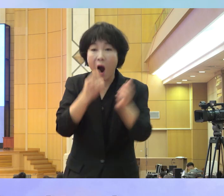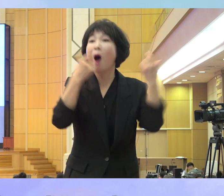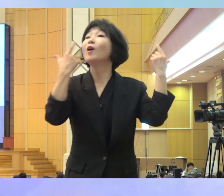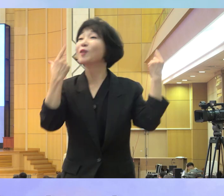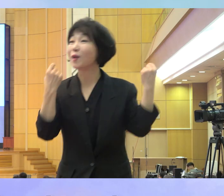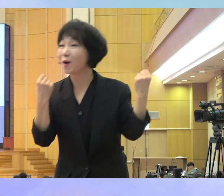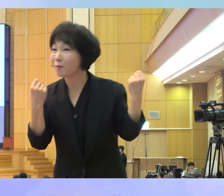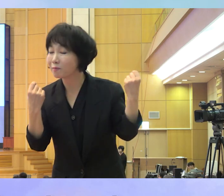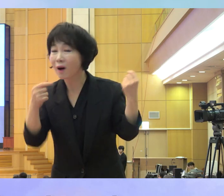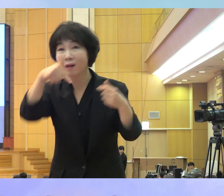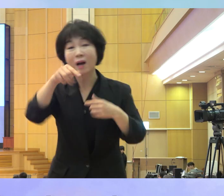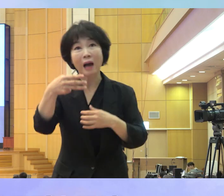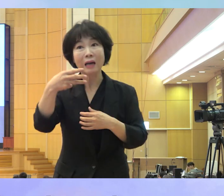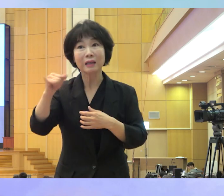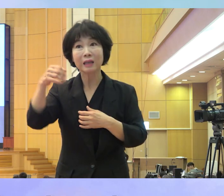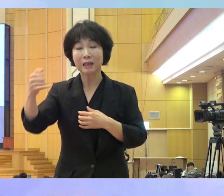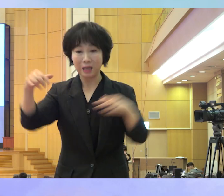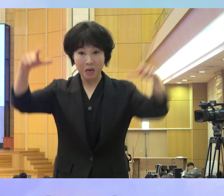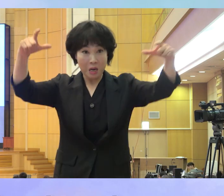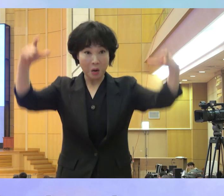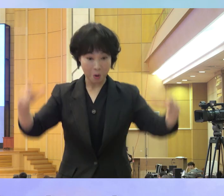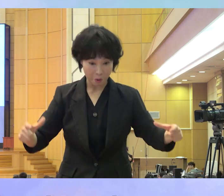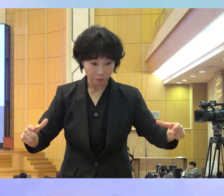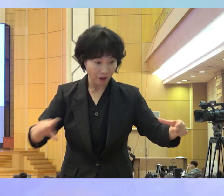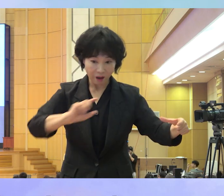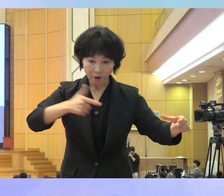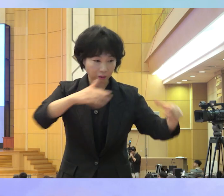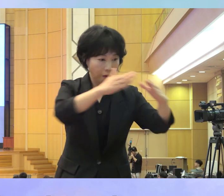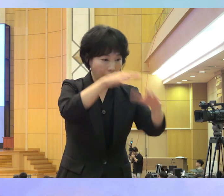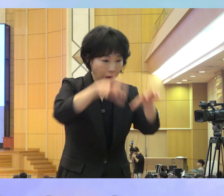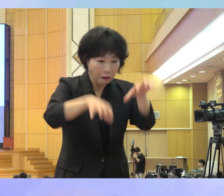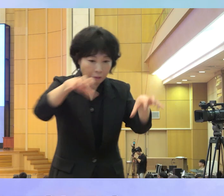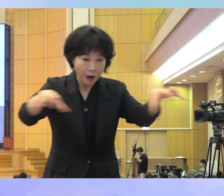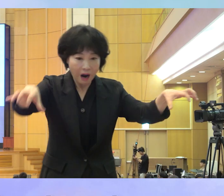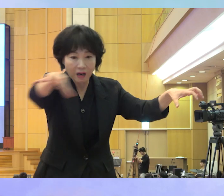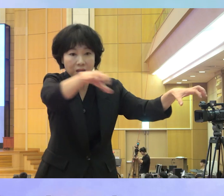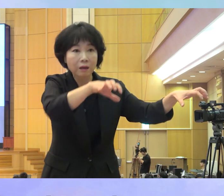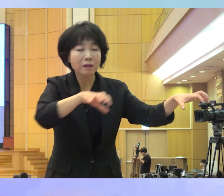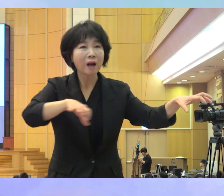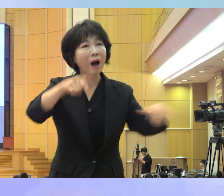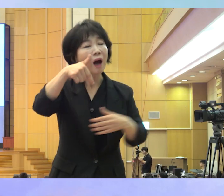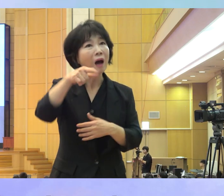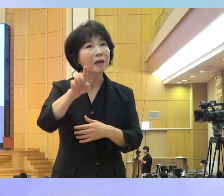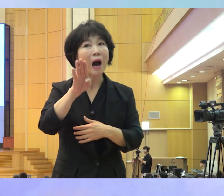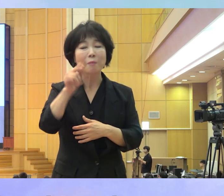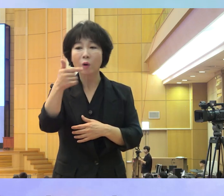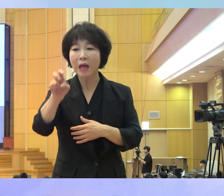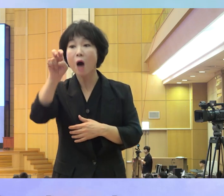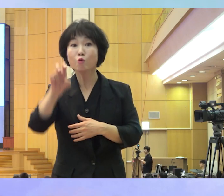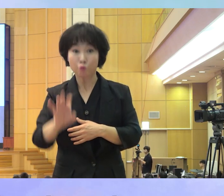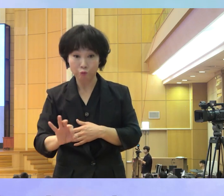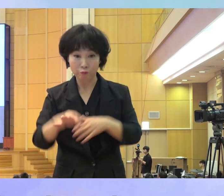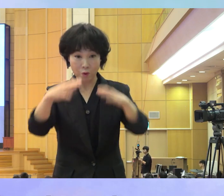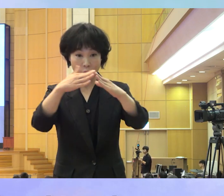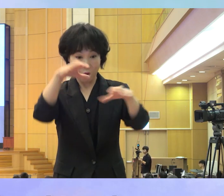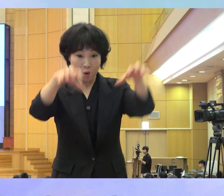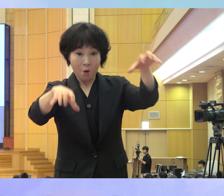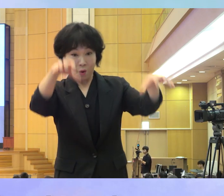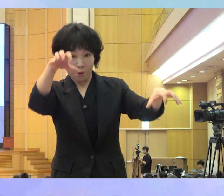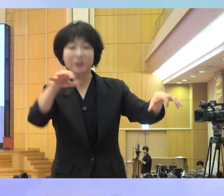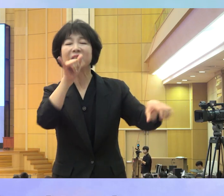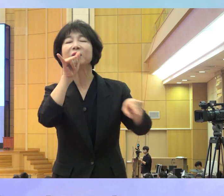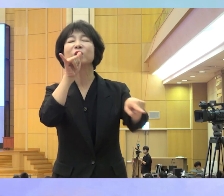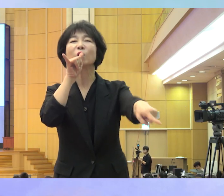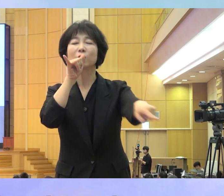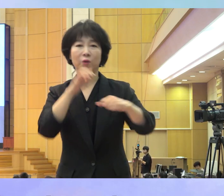것처럼 갈릴리 지역 내에 여러 마을들이 있는데, 가버나움이라고 하는 마을도 갈릴리라는